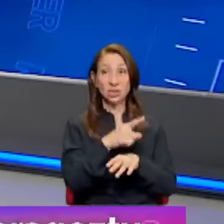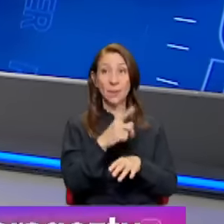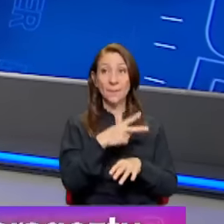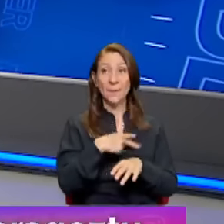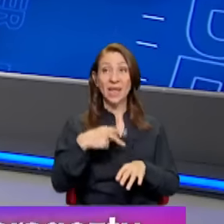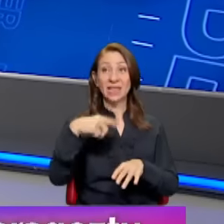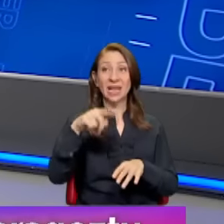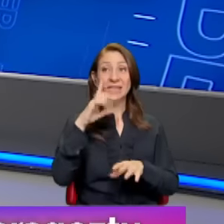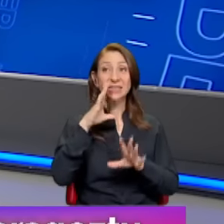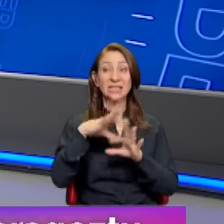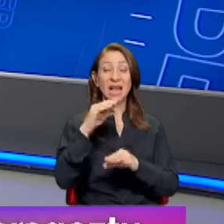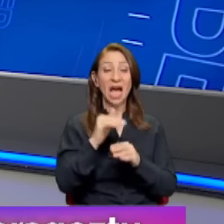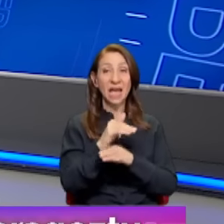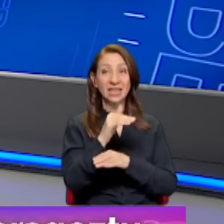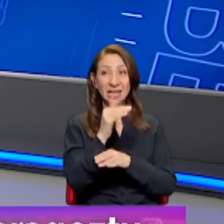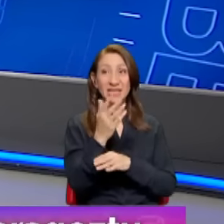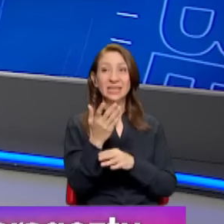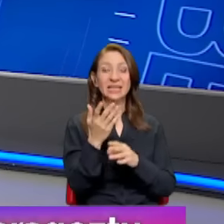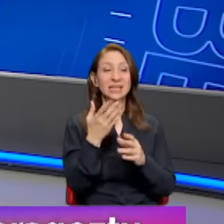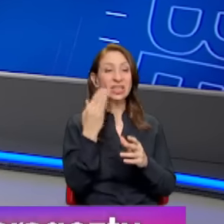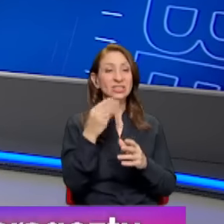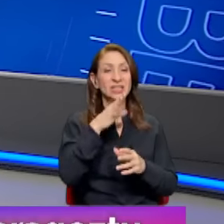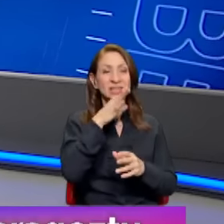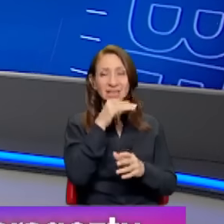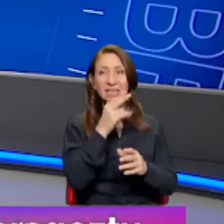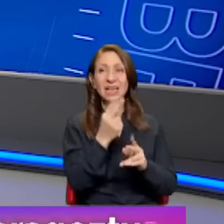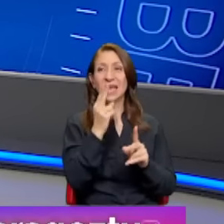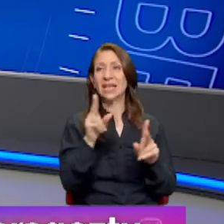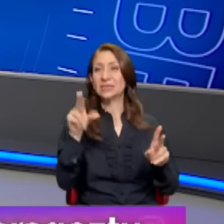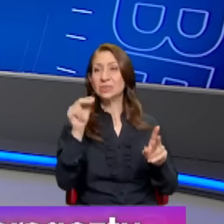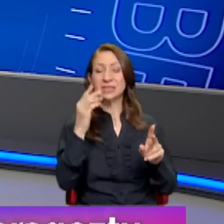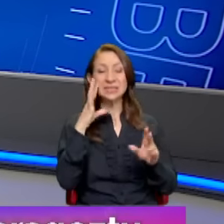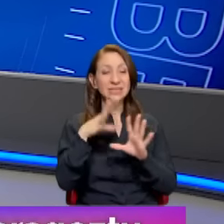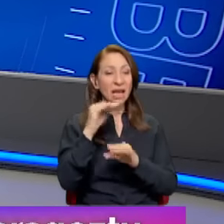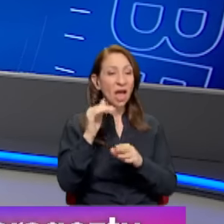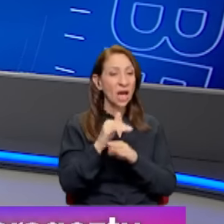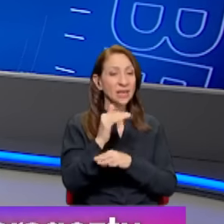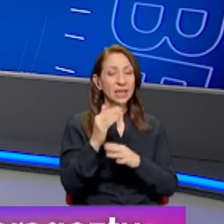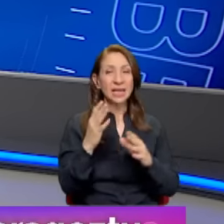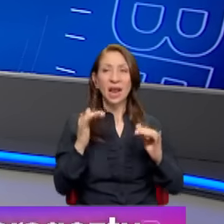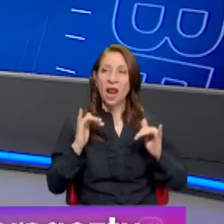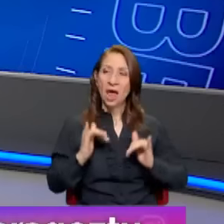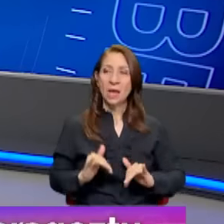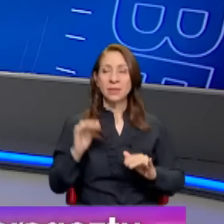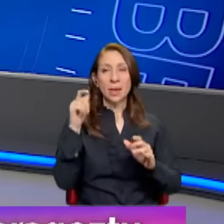belediyeler insanların hayatlarını genci yaşlısı 7'den 70'e insanların hayatını